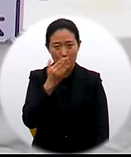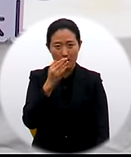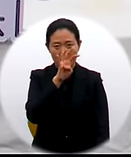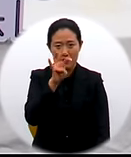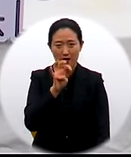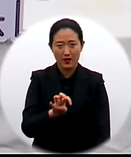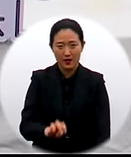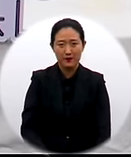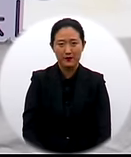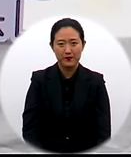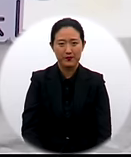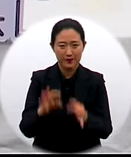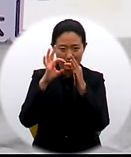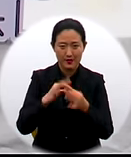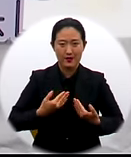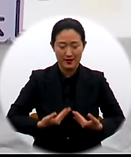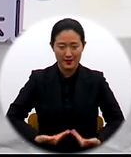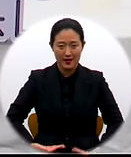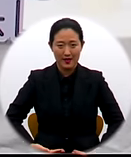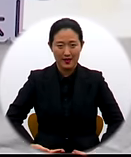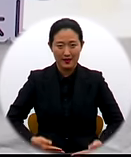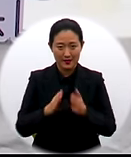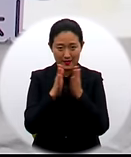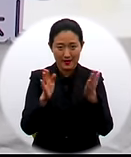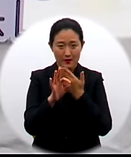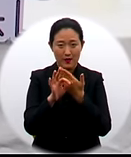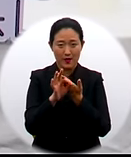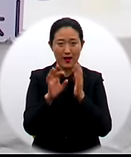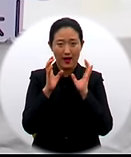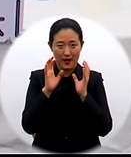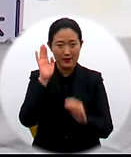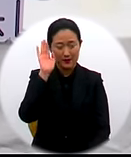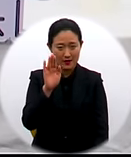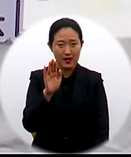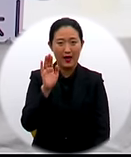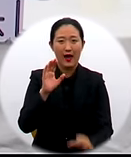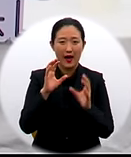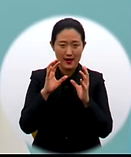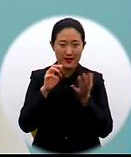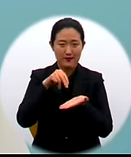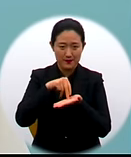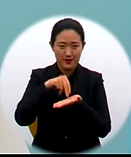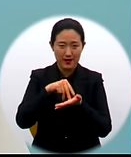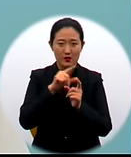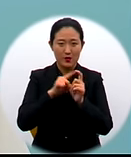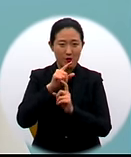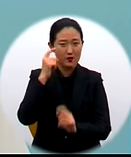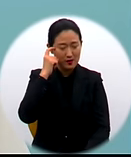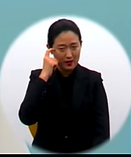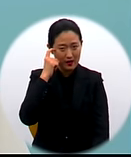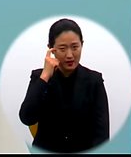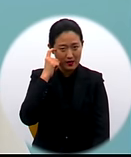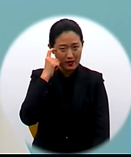어떤 기회들을 보여줘야 될까? 세팅해줘야 될까?를 조금 진지하게 접근하면 사실은 아이의 미래는 아이가 그리는